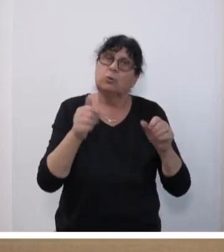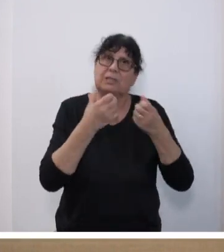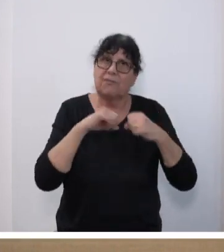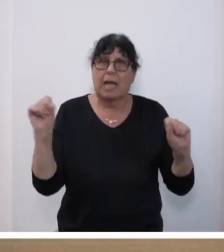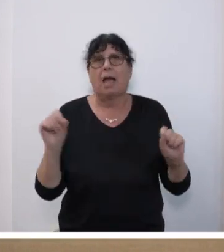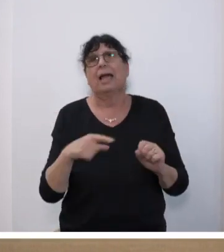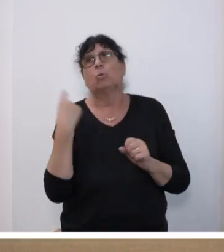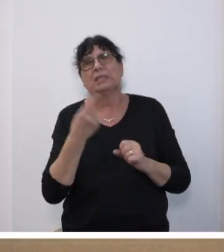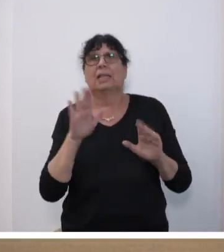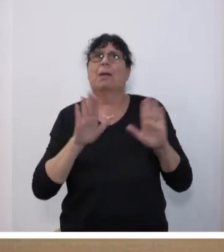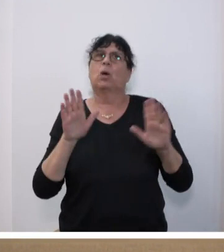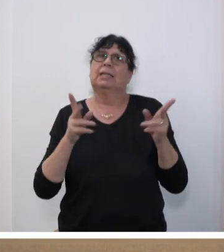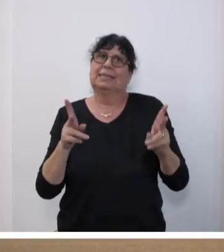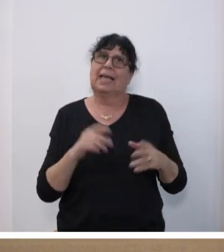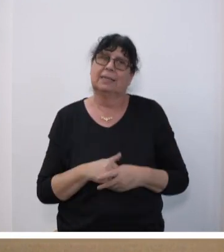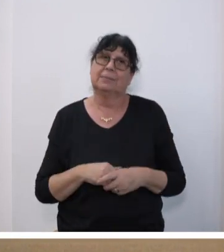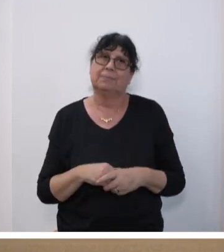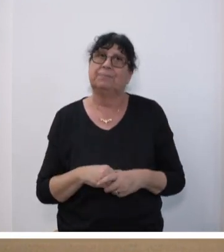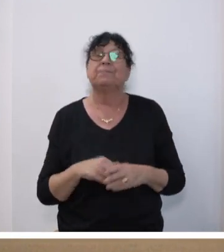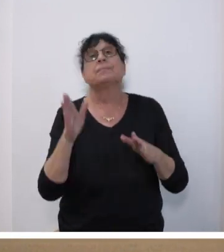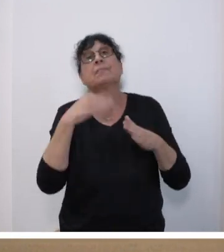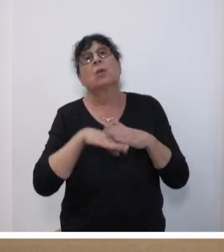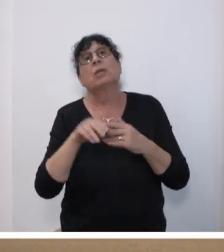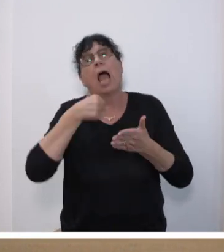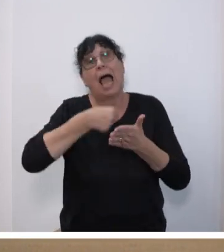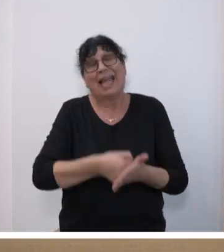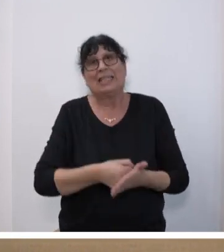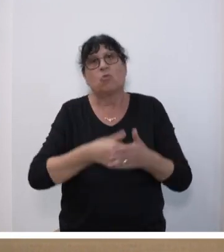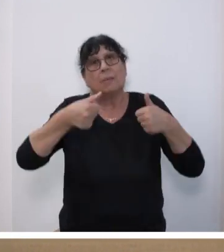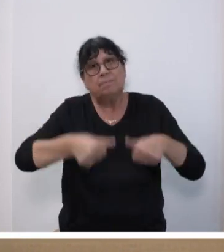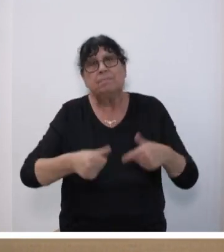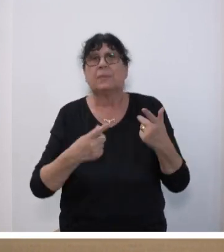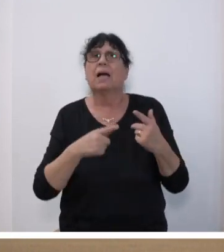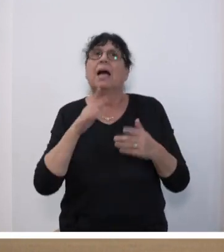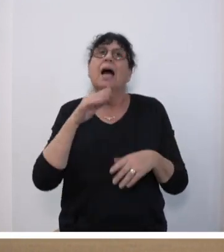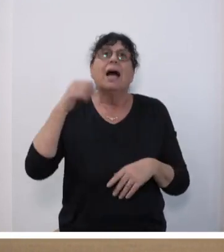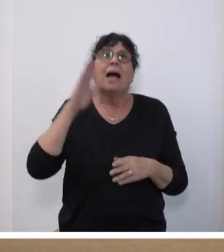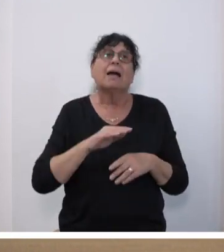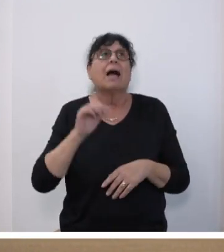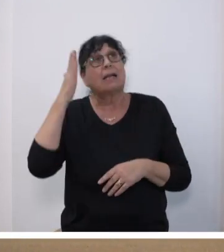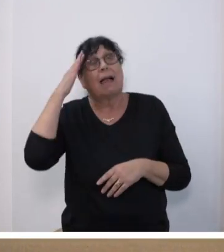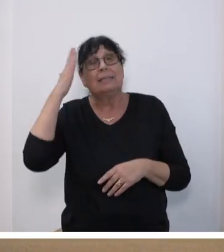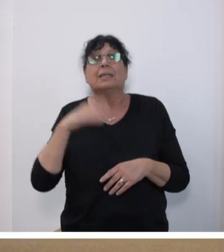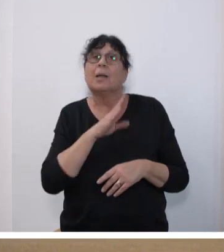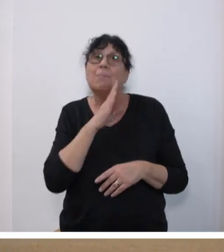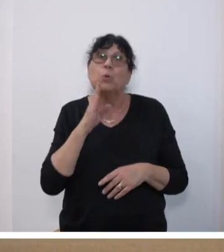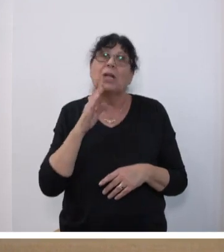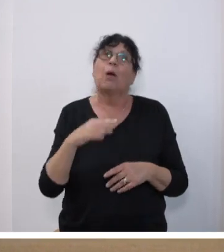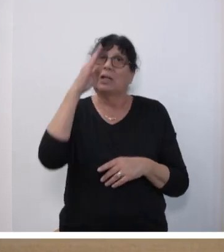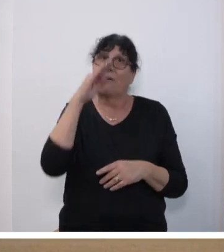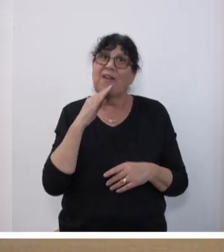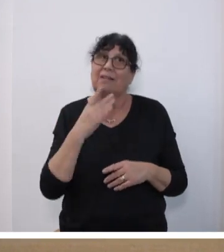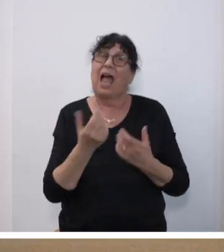unserer Demokratie sichert. Denn unter dem Eindruck der Tyrannei kannten die Mütter und Väter um die Gefahren einer